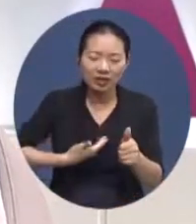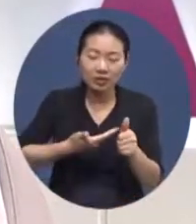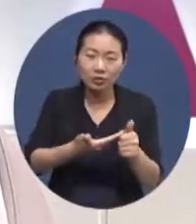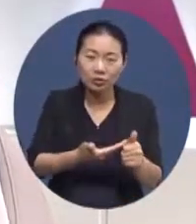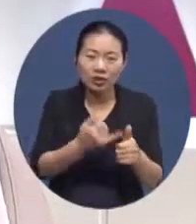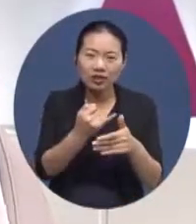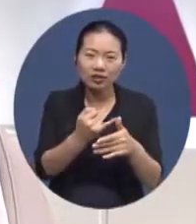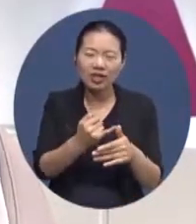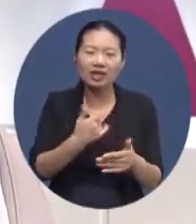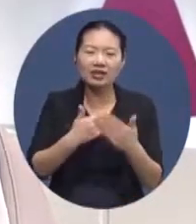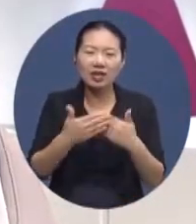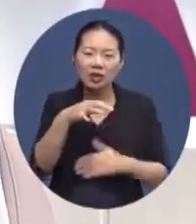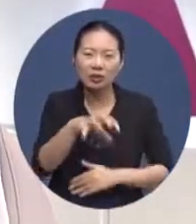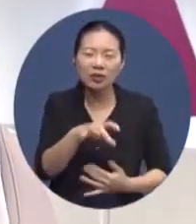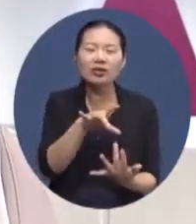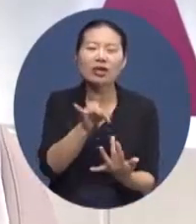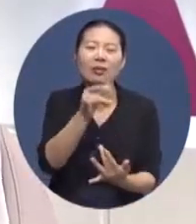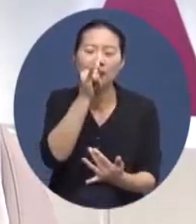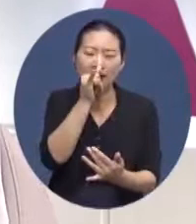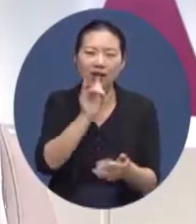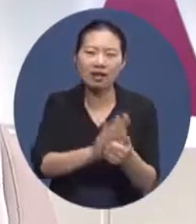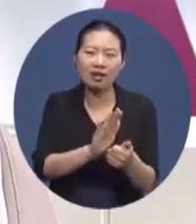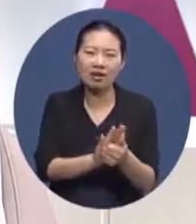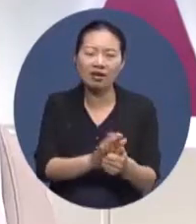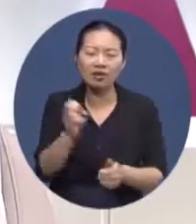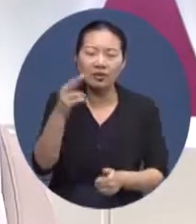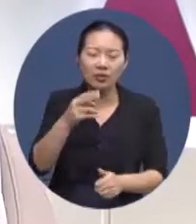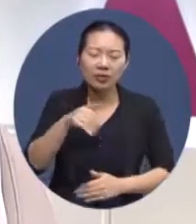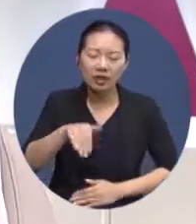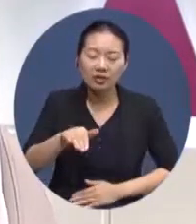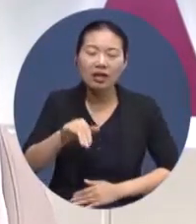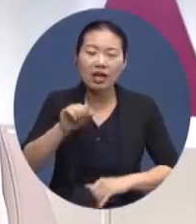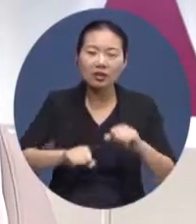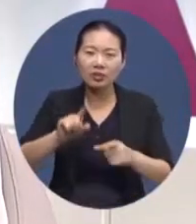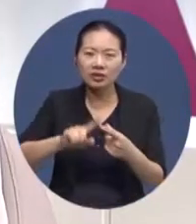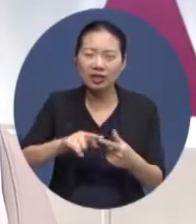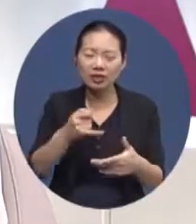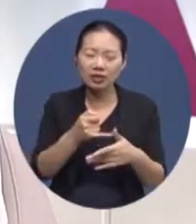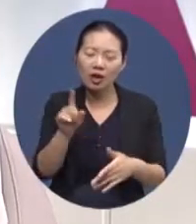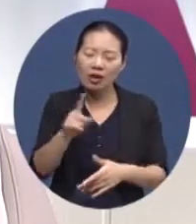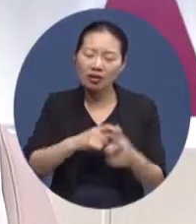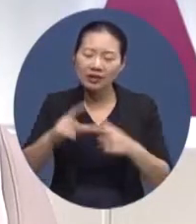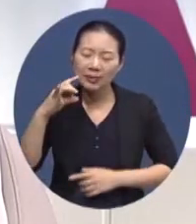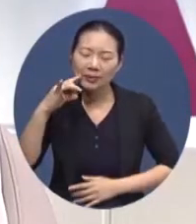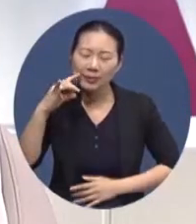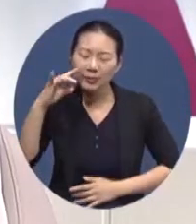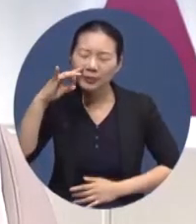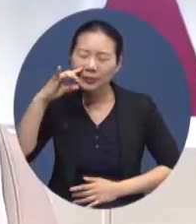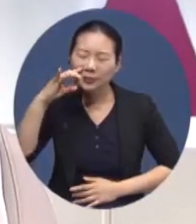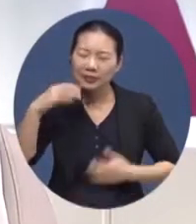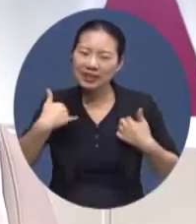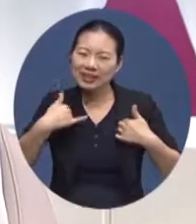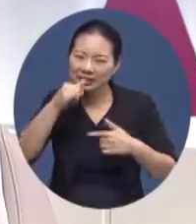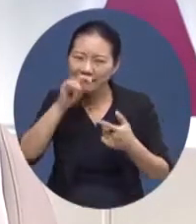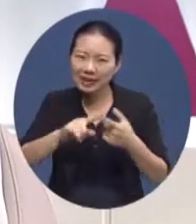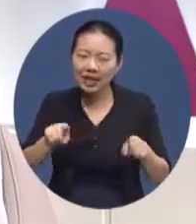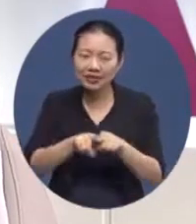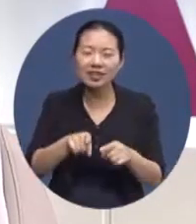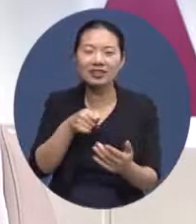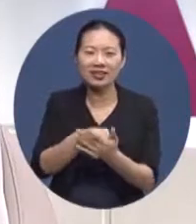가르쳐주고 지윤이가 체험 장소를 선택하게 하시거나 또 가서 할 활동도 지윤이가 어떤 게 더 흥미 있는지 물어보시고 같이